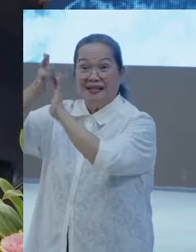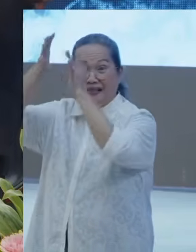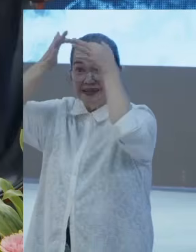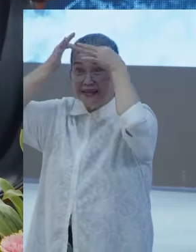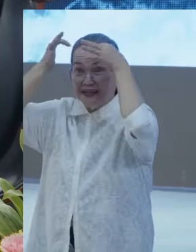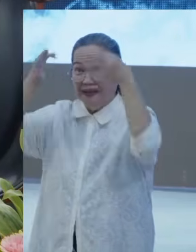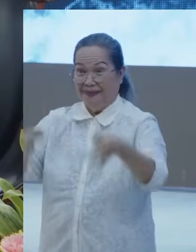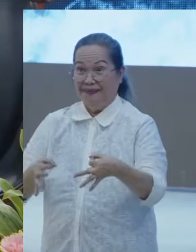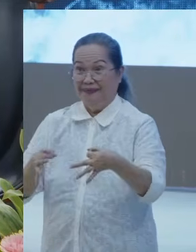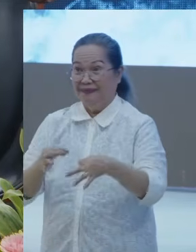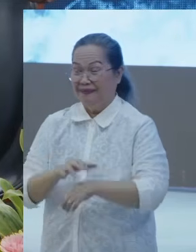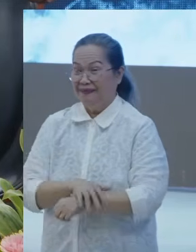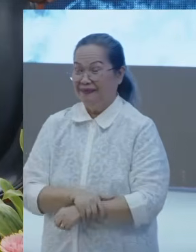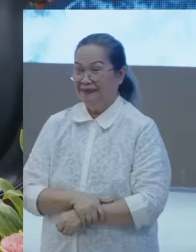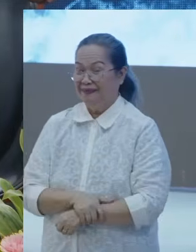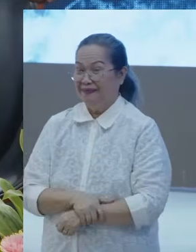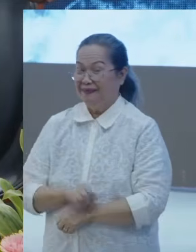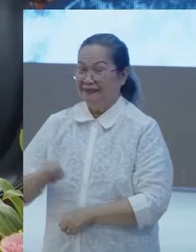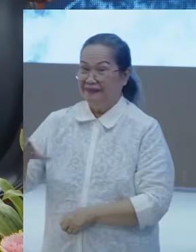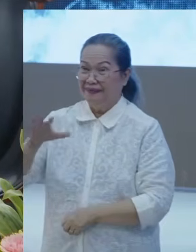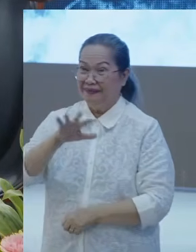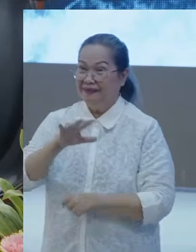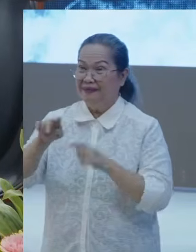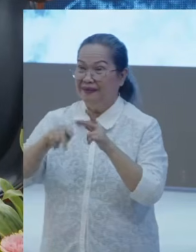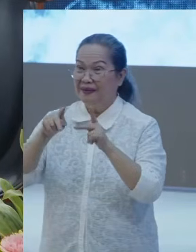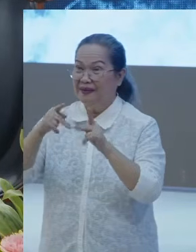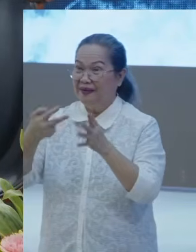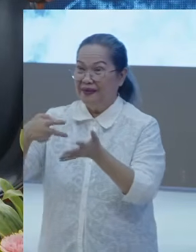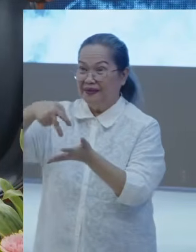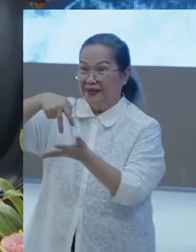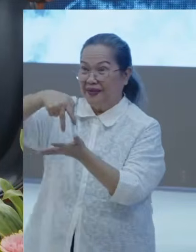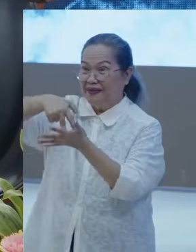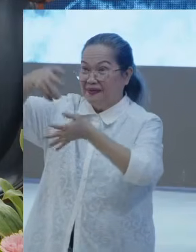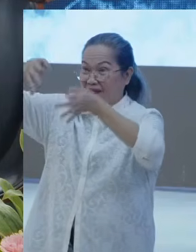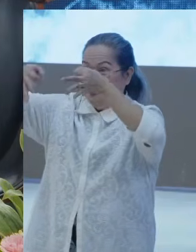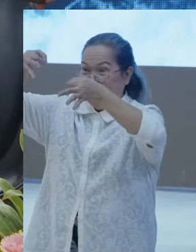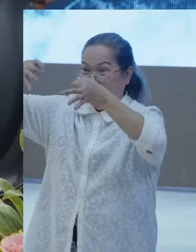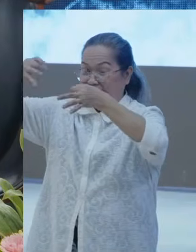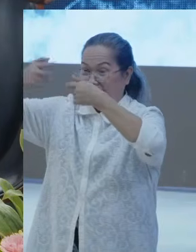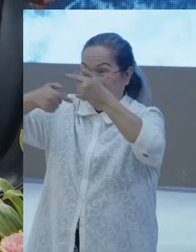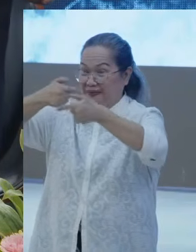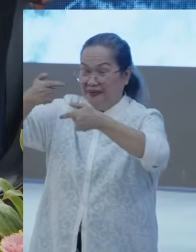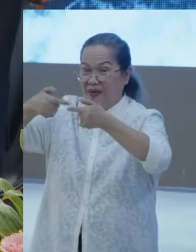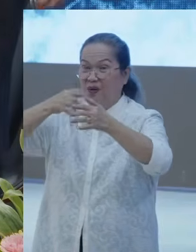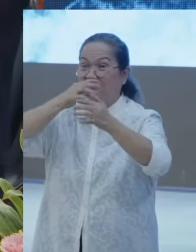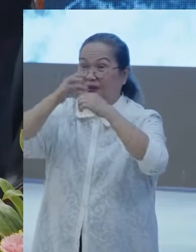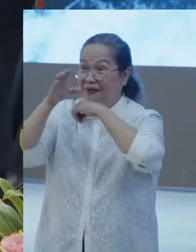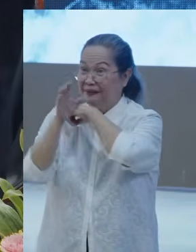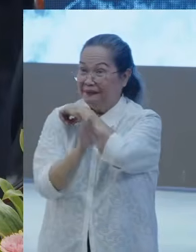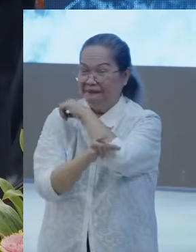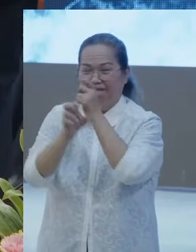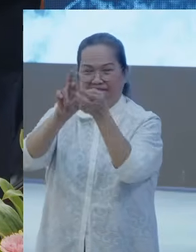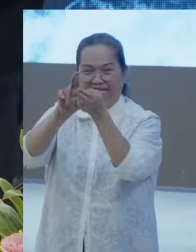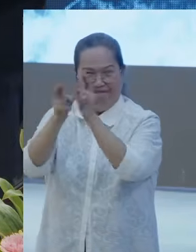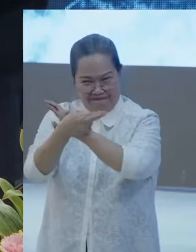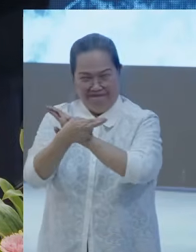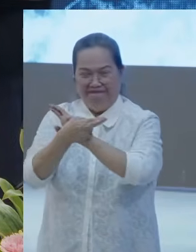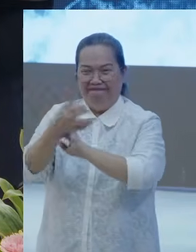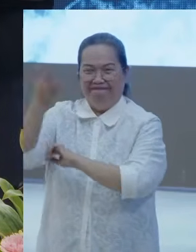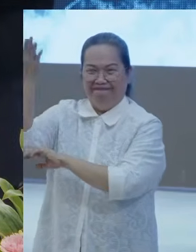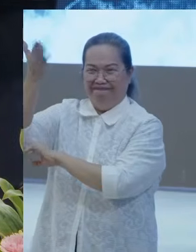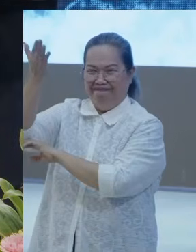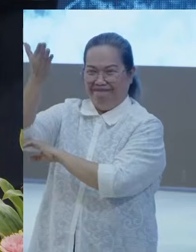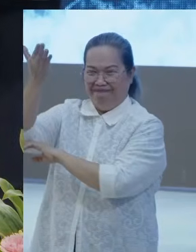41. The men of Nineveh will rise up at the judgment with this generation and condemn it, for they repented at the preaching of